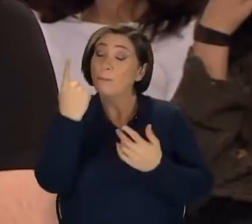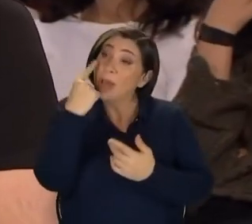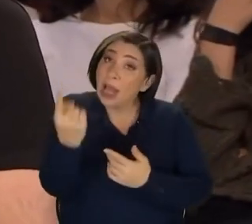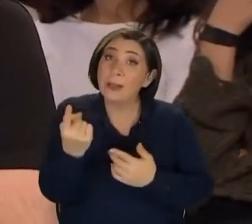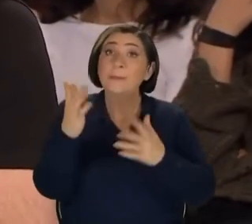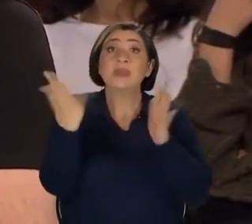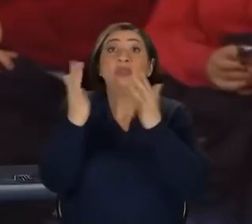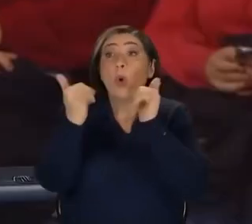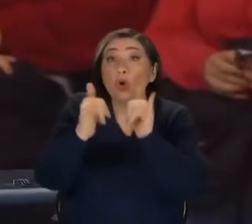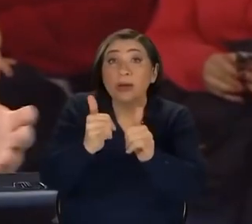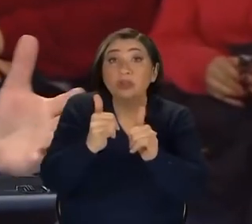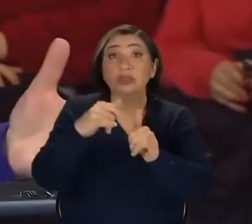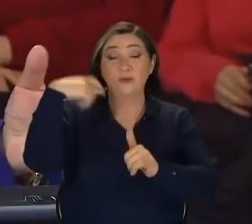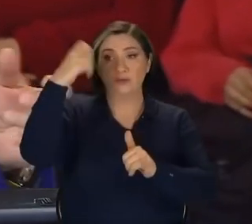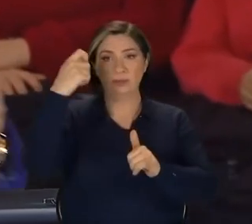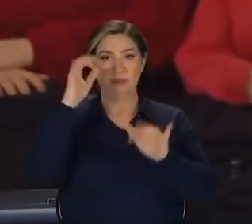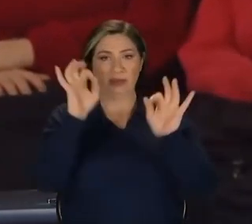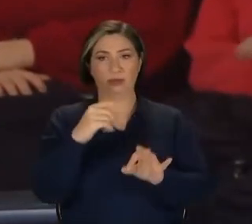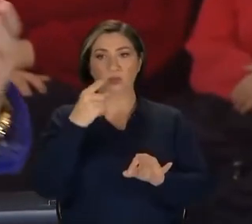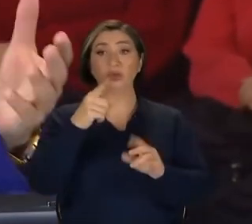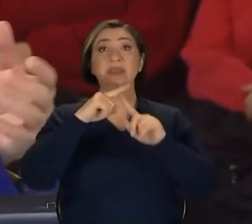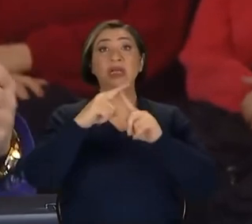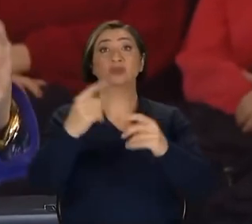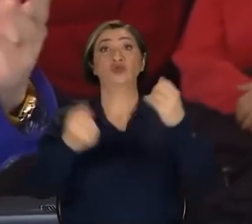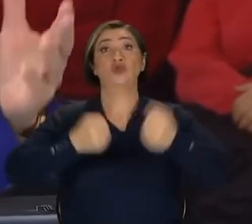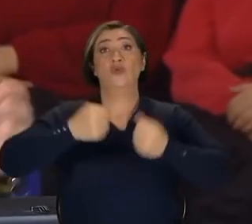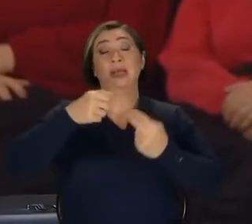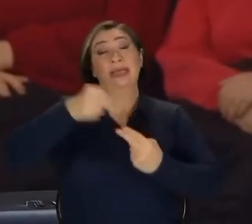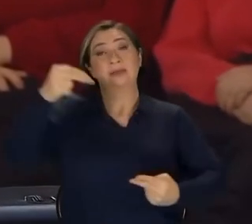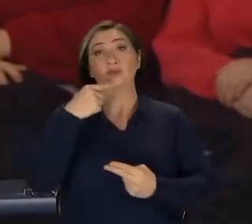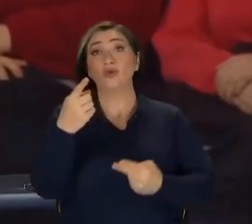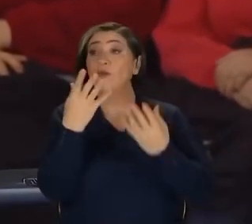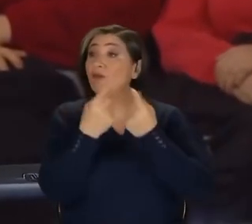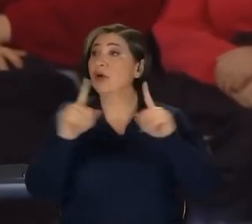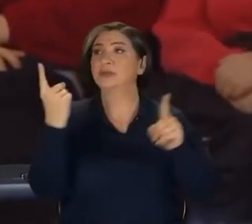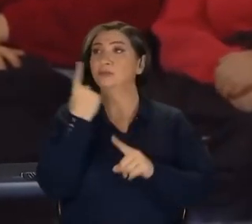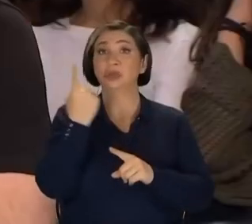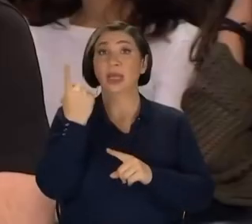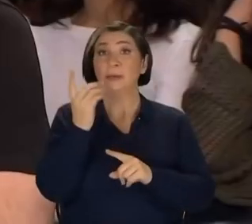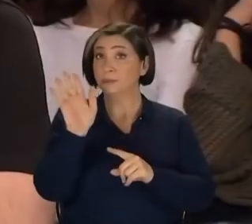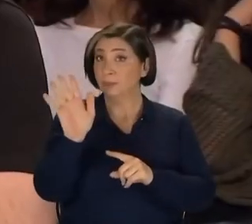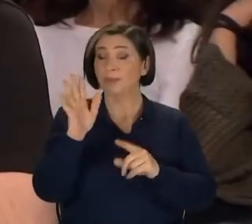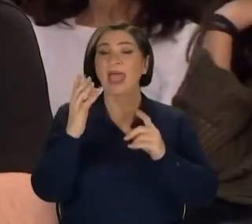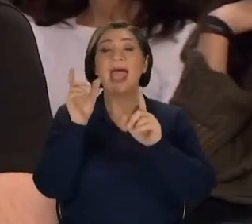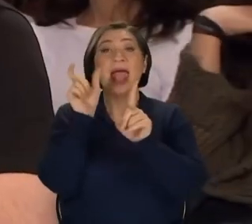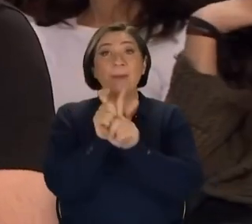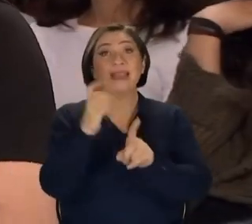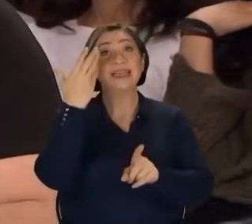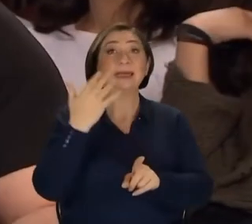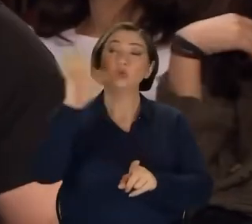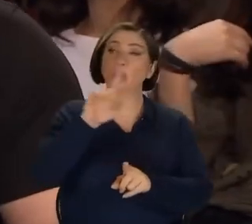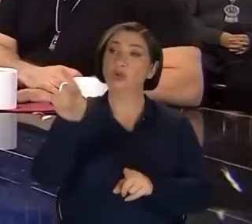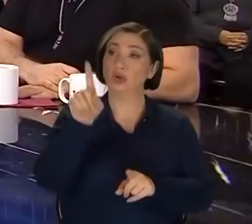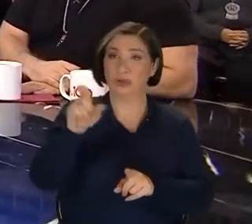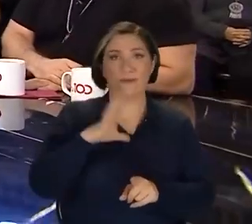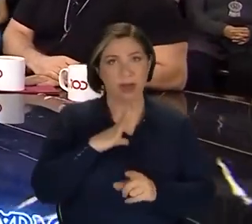bakalım nasıl oynamış. Zaten filmin başına diyorsun ki işte bu taksi şoförünün hikayesi falan bambaşka bir şey. Şimdi Emaneti de izleyelim sonra